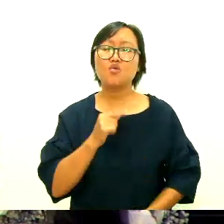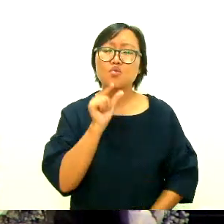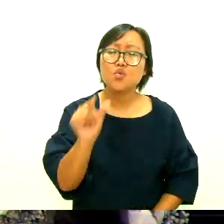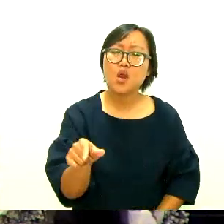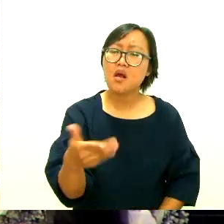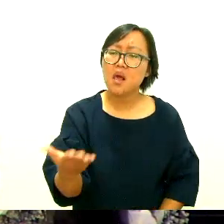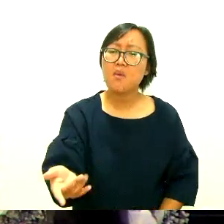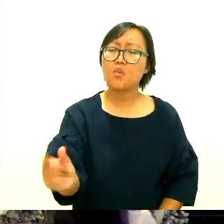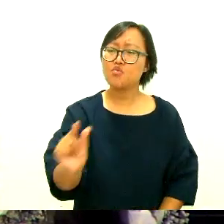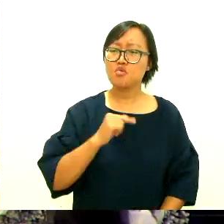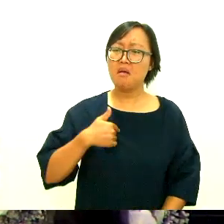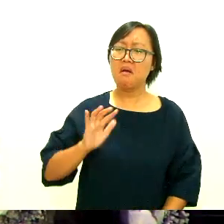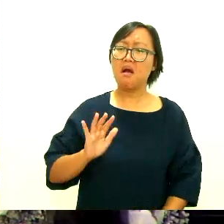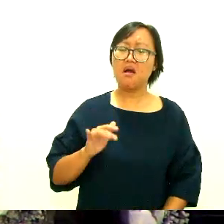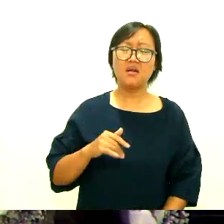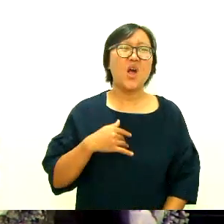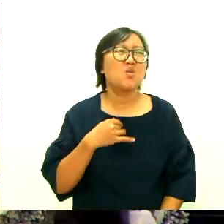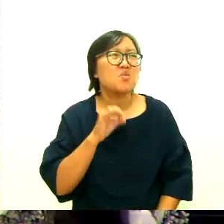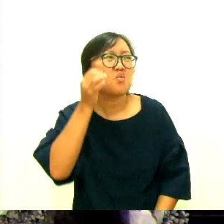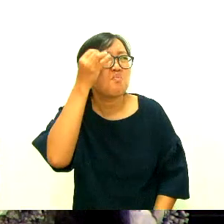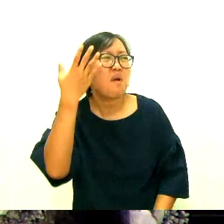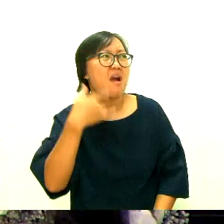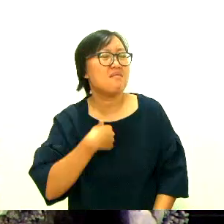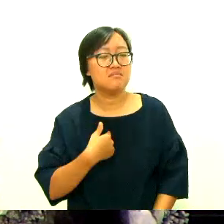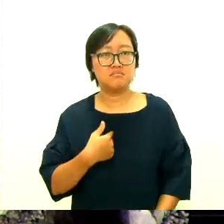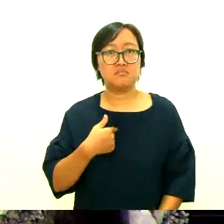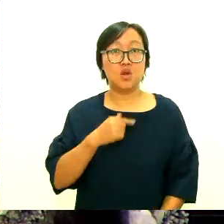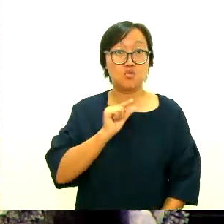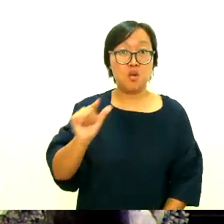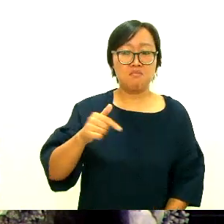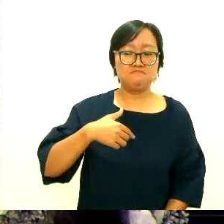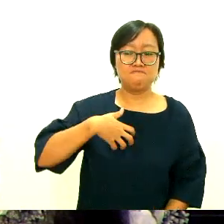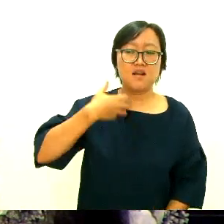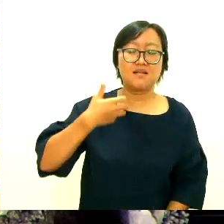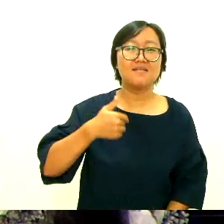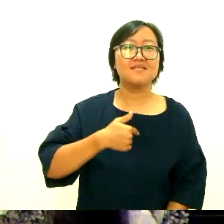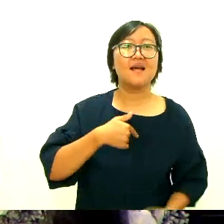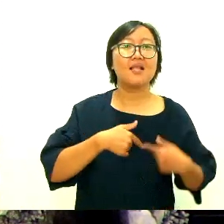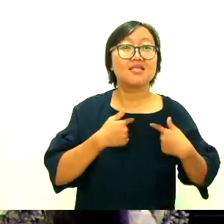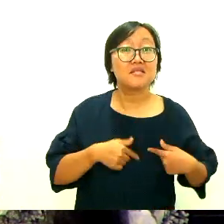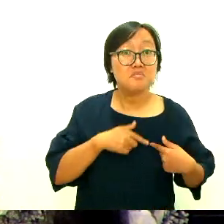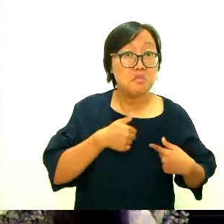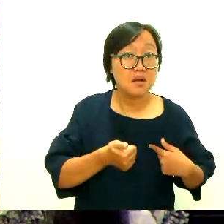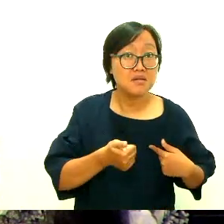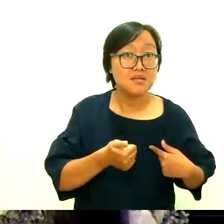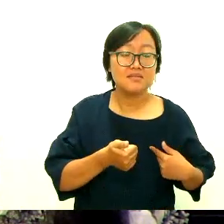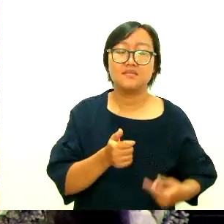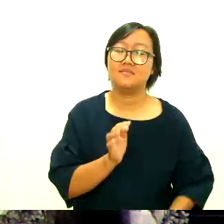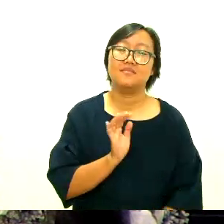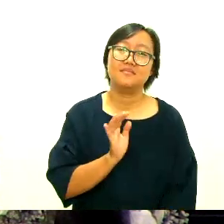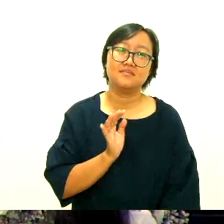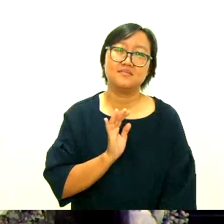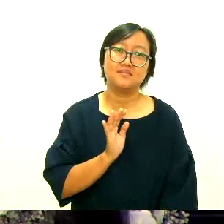lupa marah dan disitulah tiada kemurahan hati dan Tiada kerendahan hati Hai